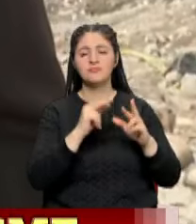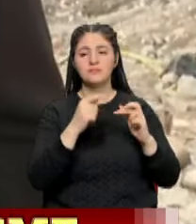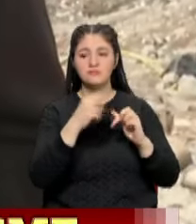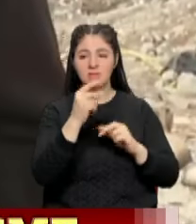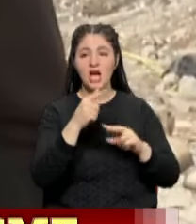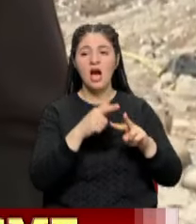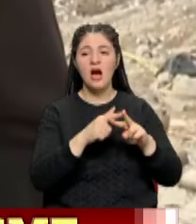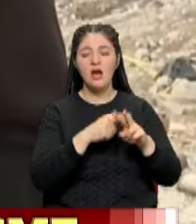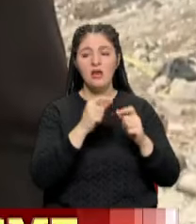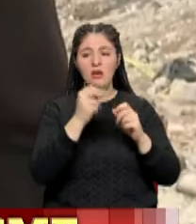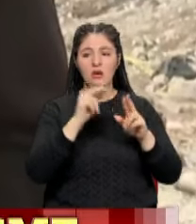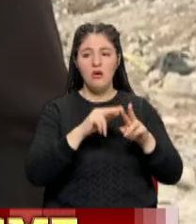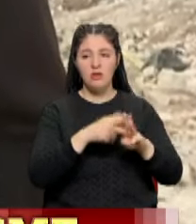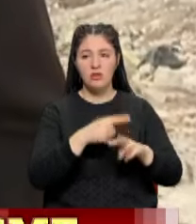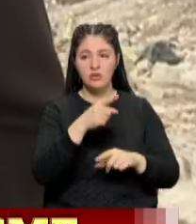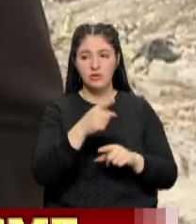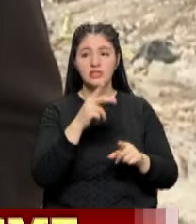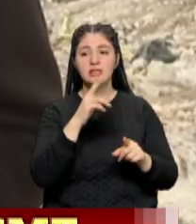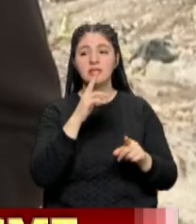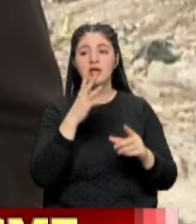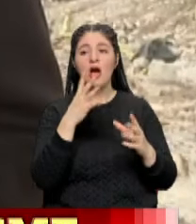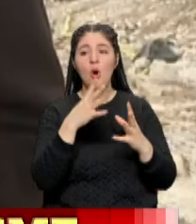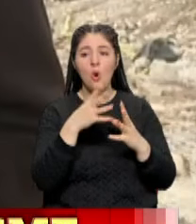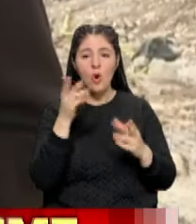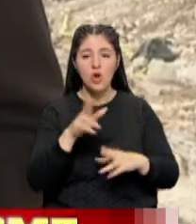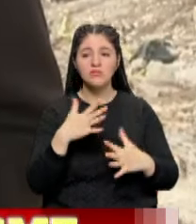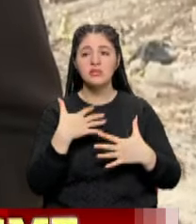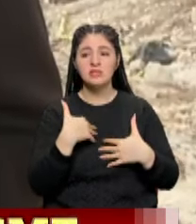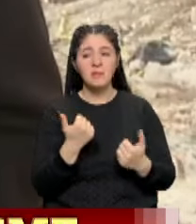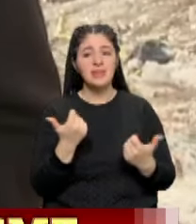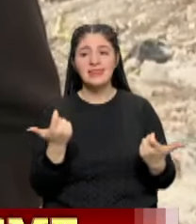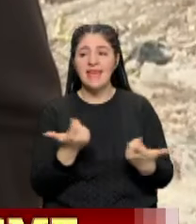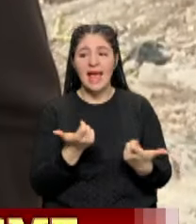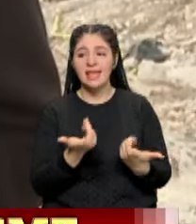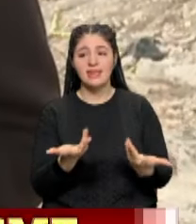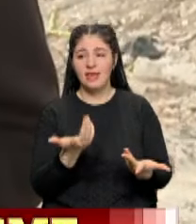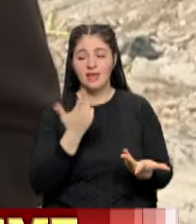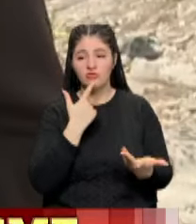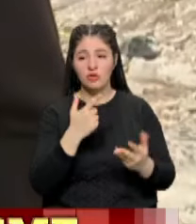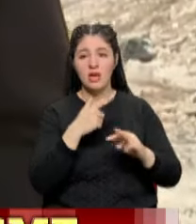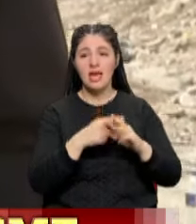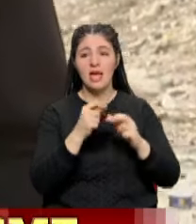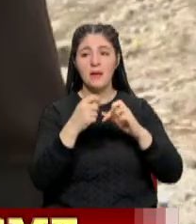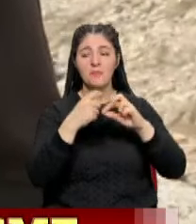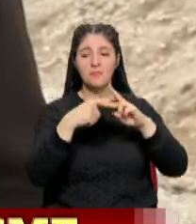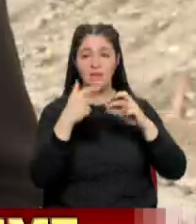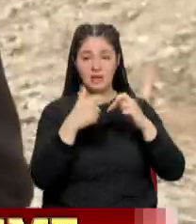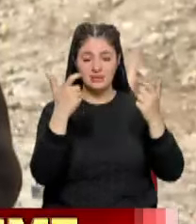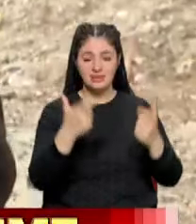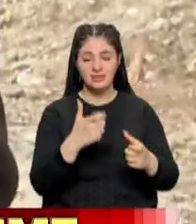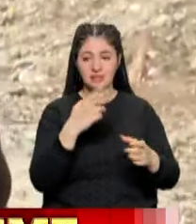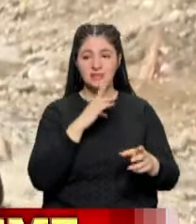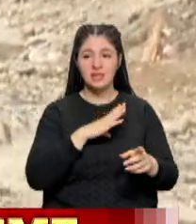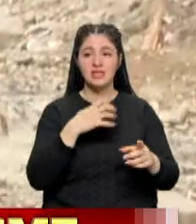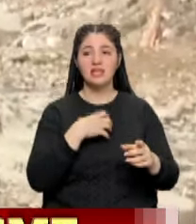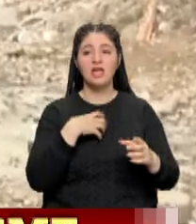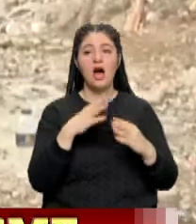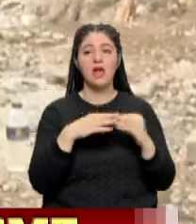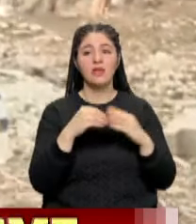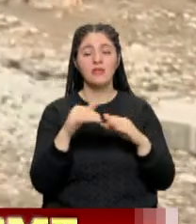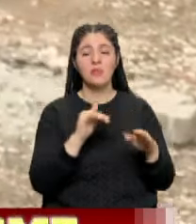mü, sağ mı? O da bir haber almaya çalışıyor. Sağysa nerede diyor. Ebrar sitesindeydi kızı. Kendisi de Adana'da